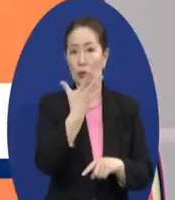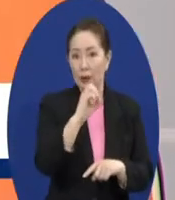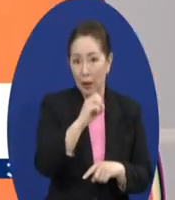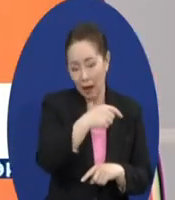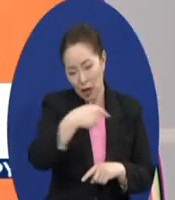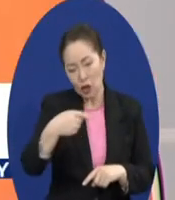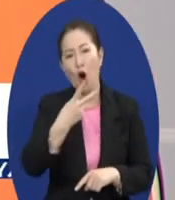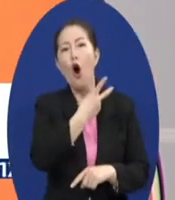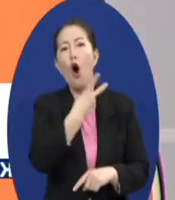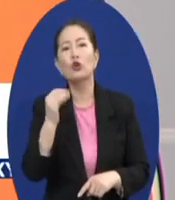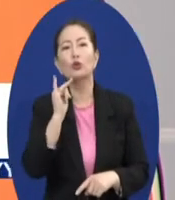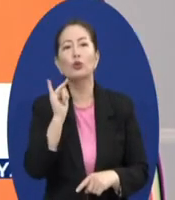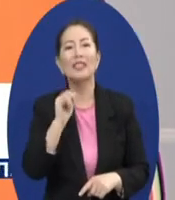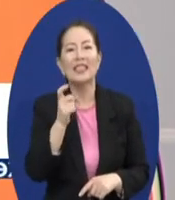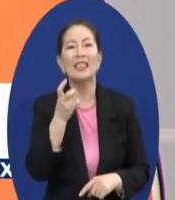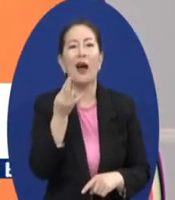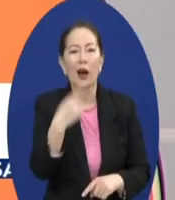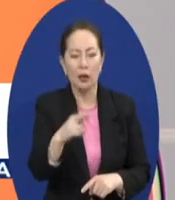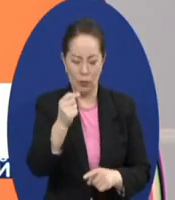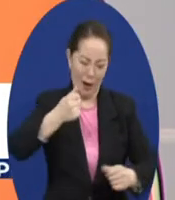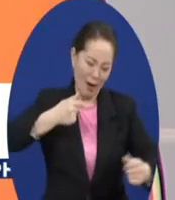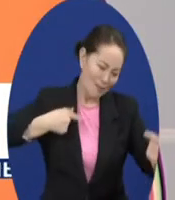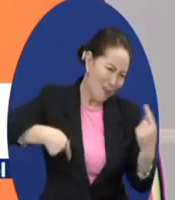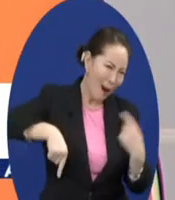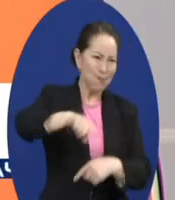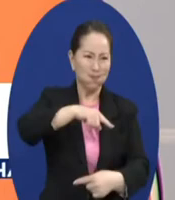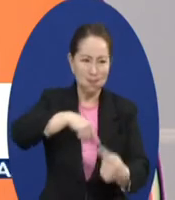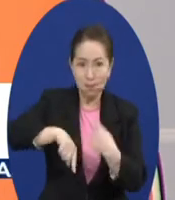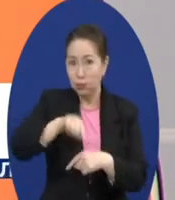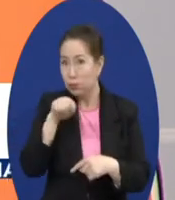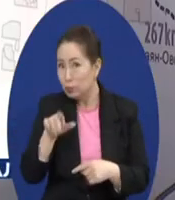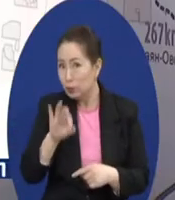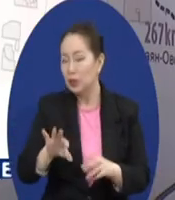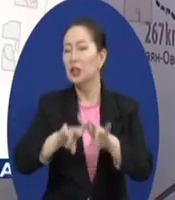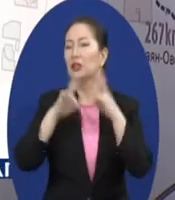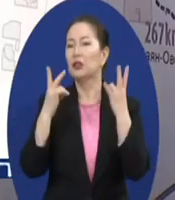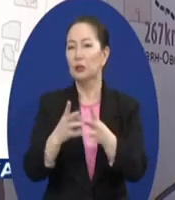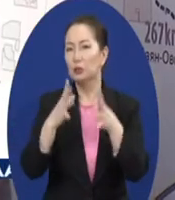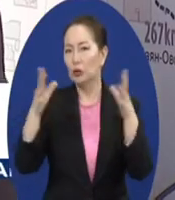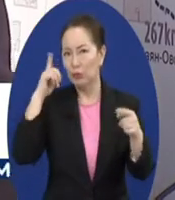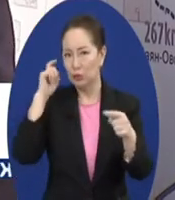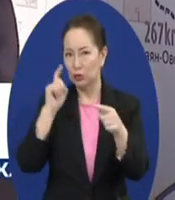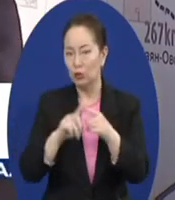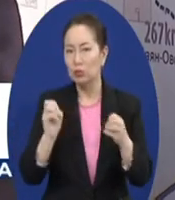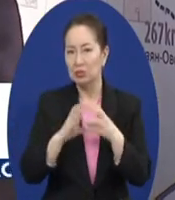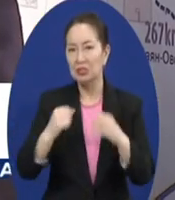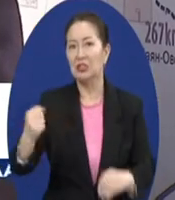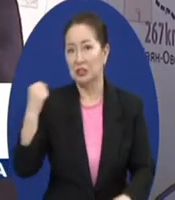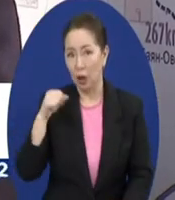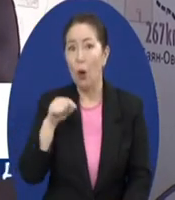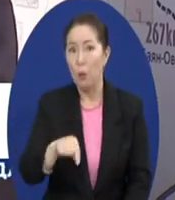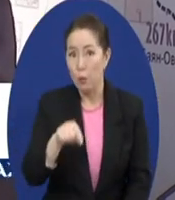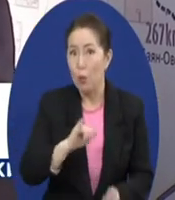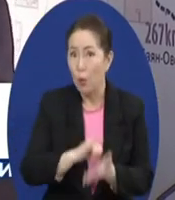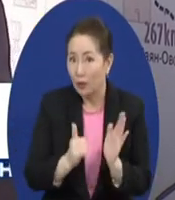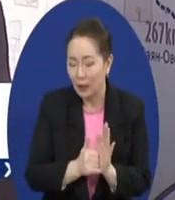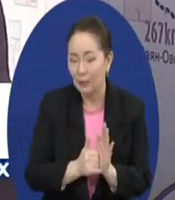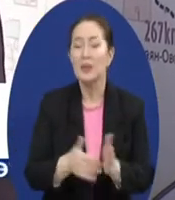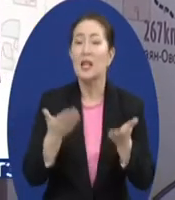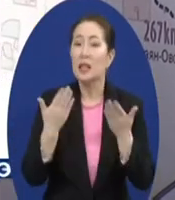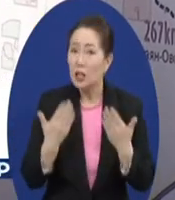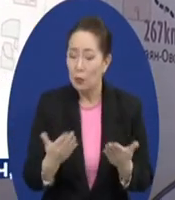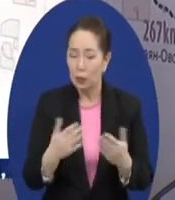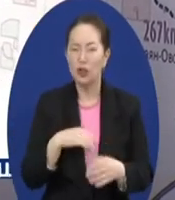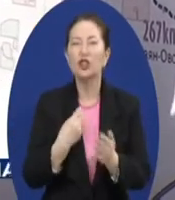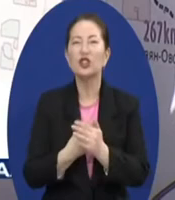аваачжиж л эдийн засгийн суурь тэлж бид нар нийгмийн одоо босод томоохон зорилтуудаа хийж чадна. Тэм учраас одоо